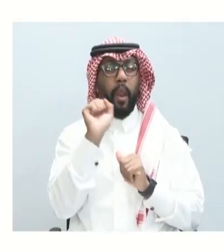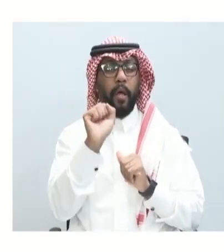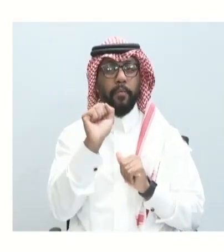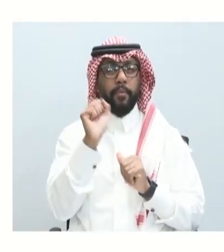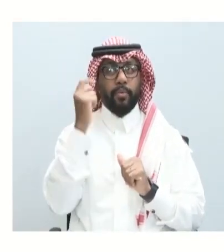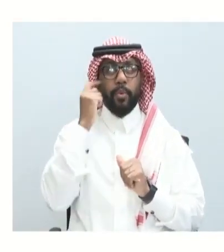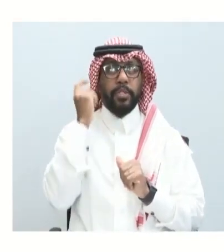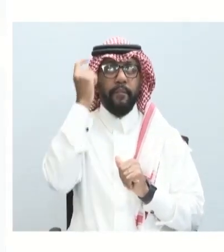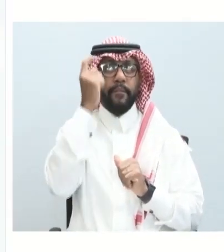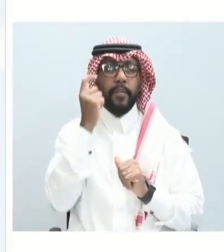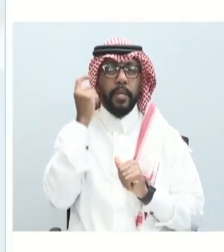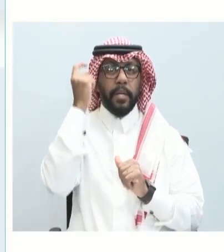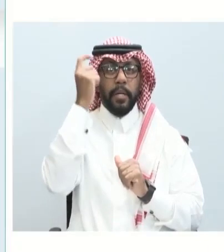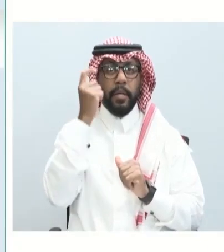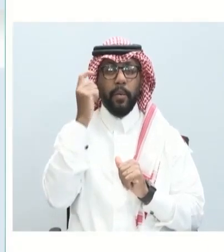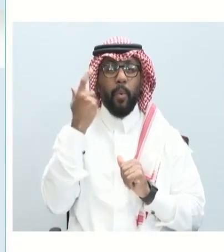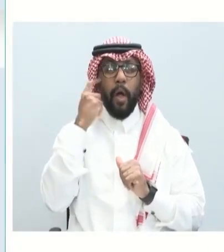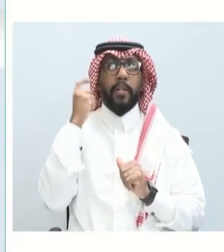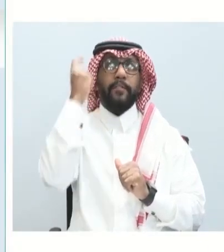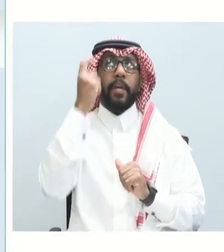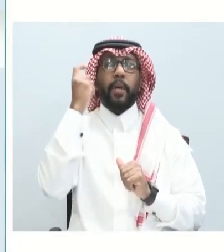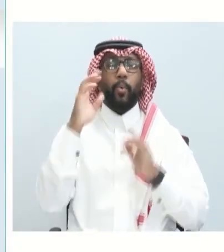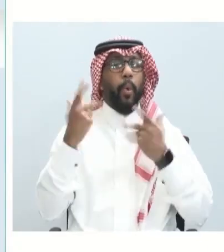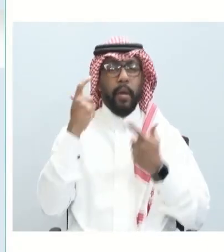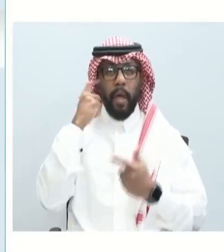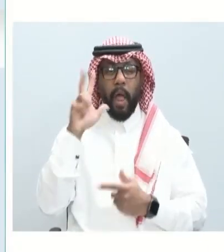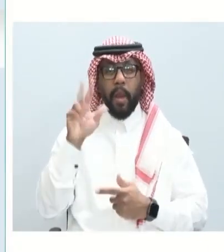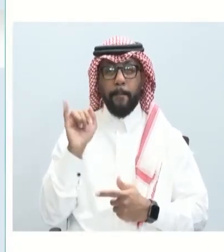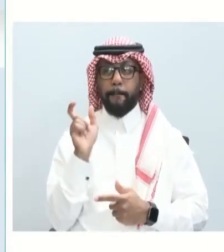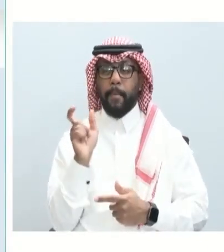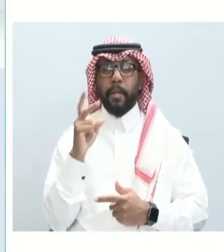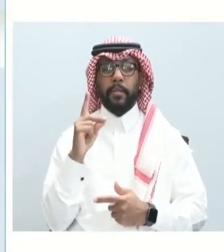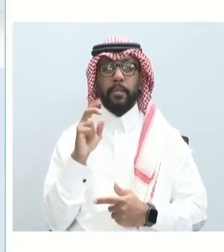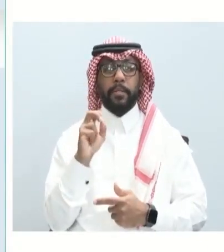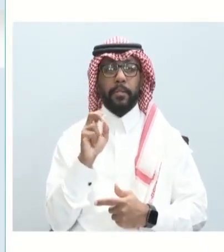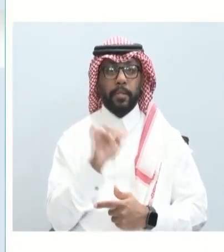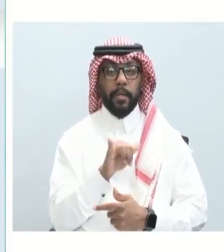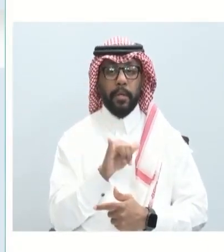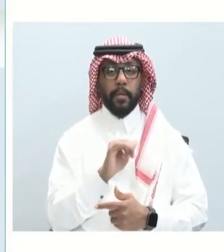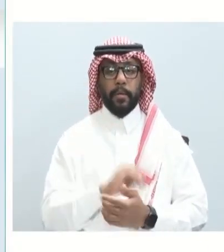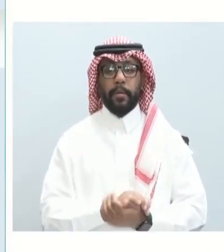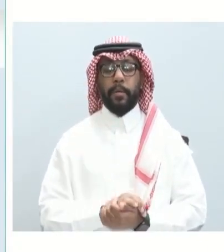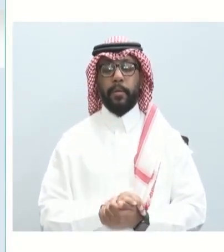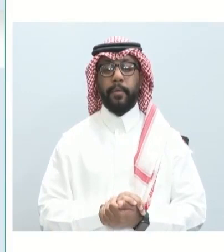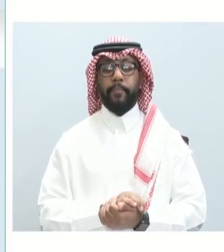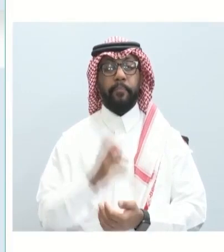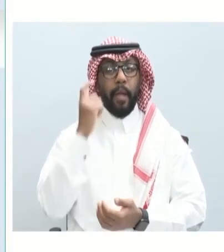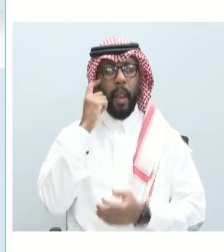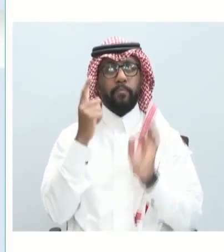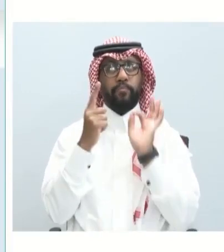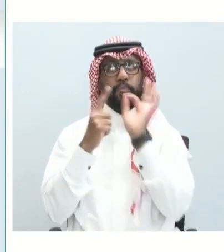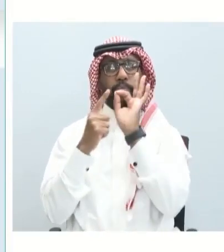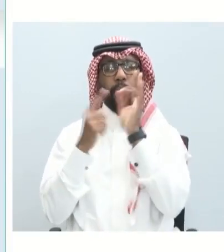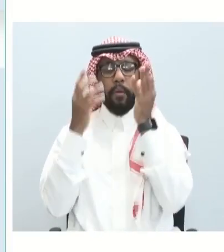واهميته نتذكر اهداف الدرس نقول واحد اتعرف على التفكير